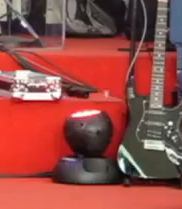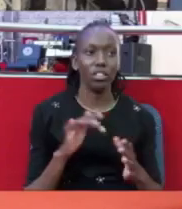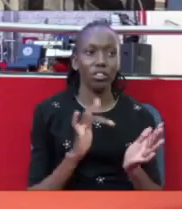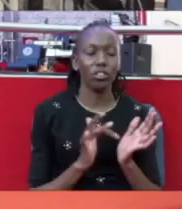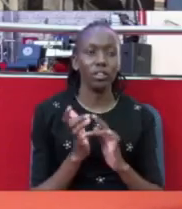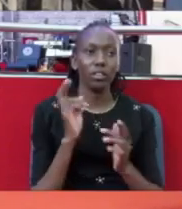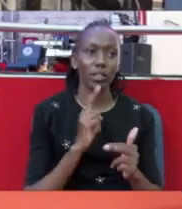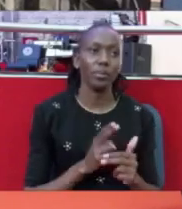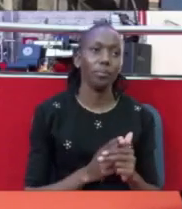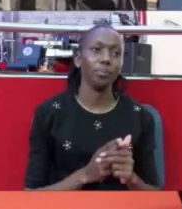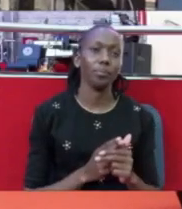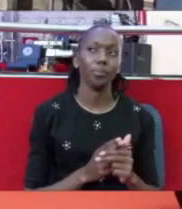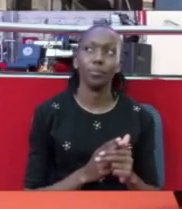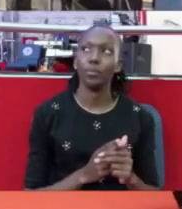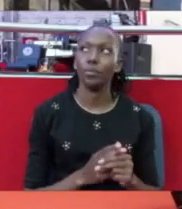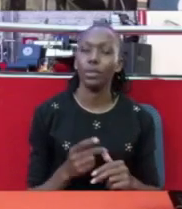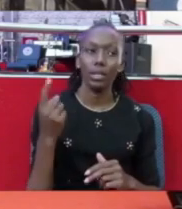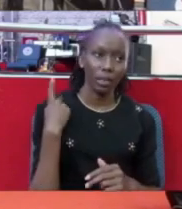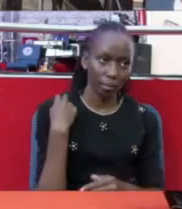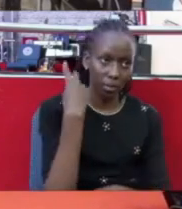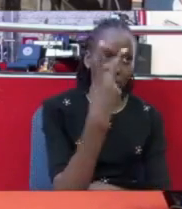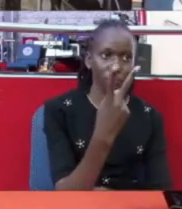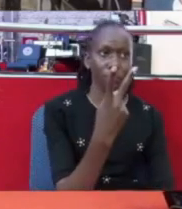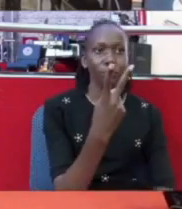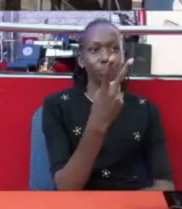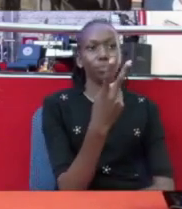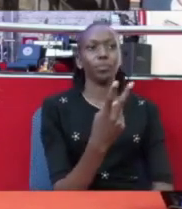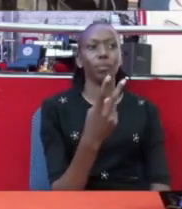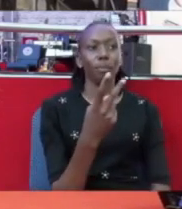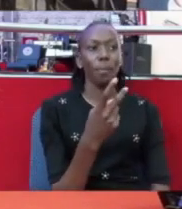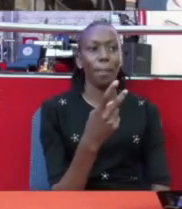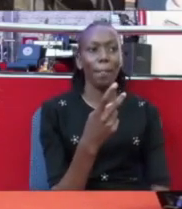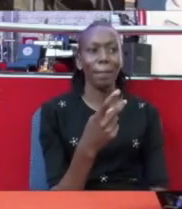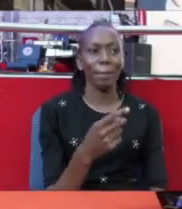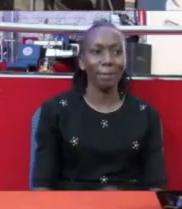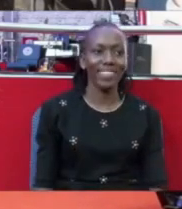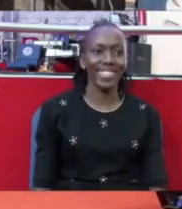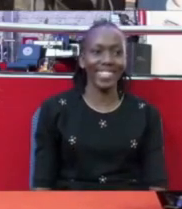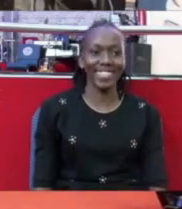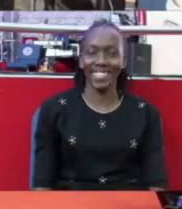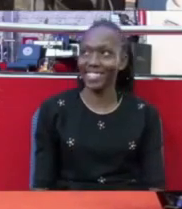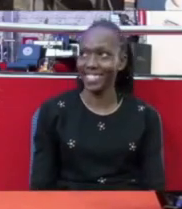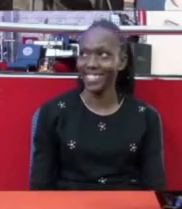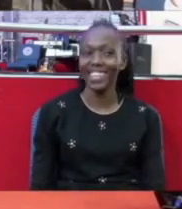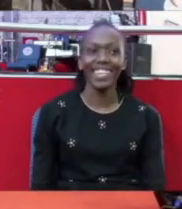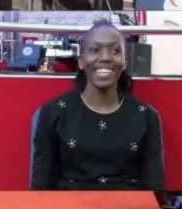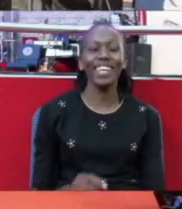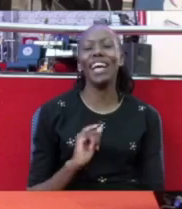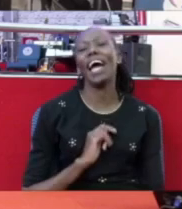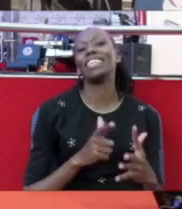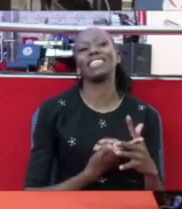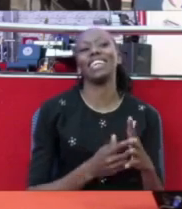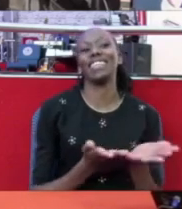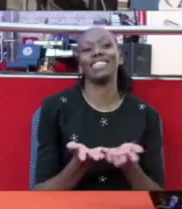Kwa jina la Yesu. Point number two. Hoja ya pili. As I started the service. Nikianza ibada.